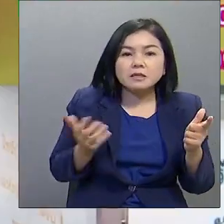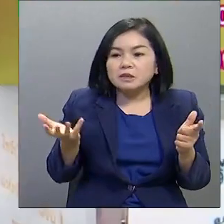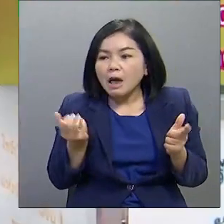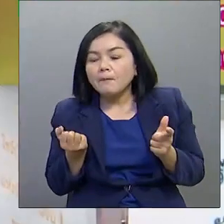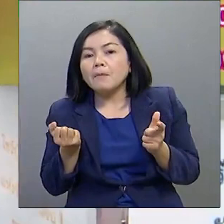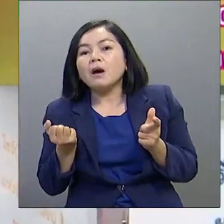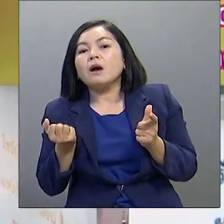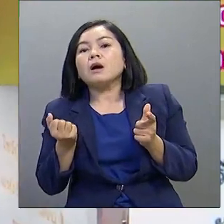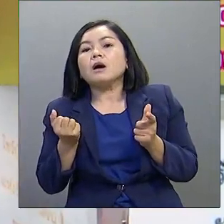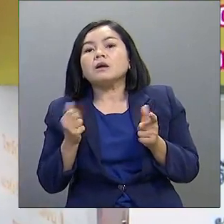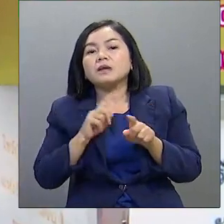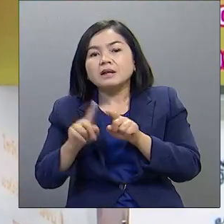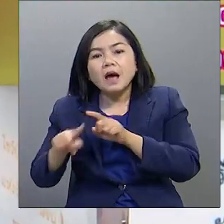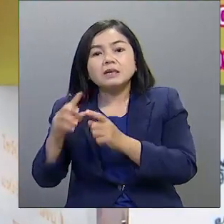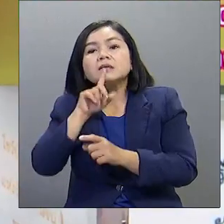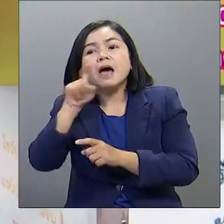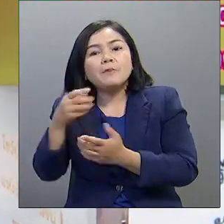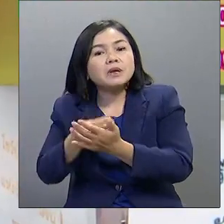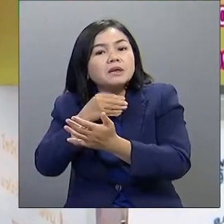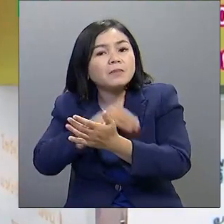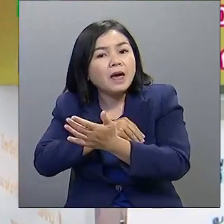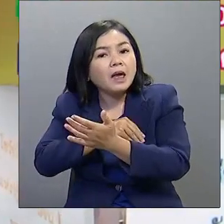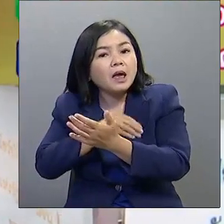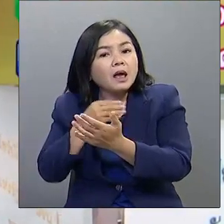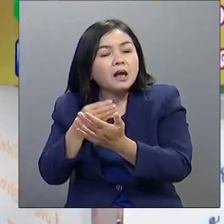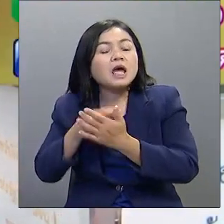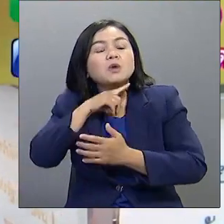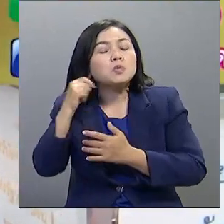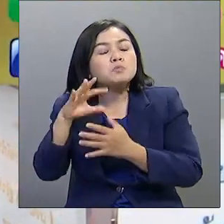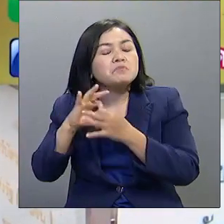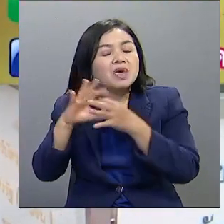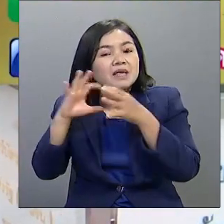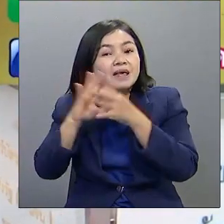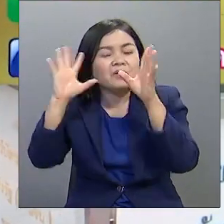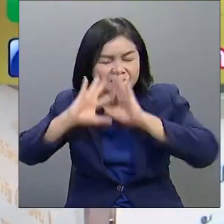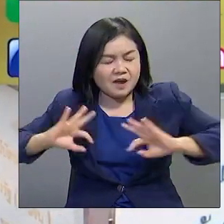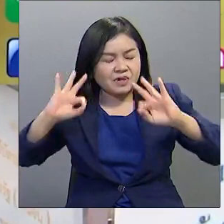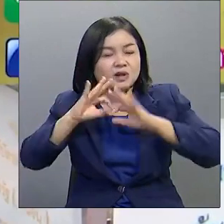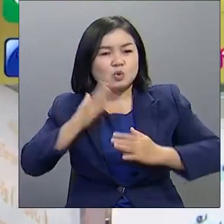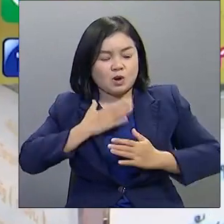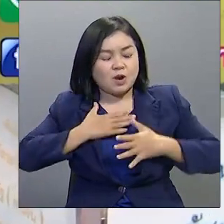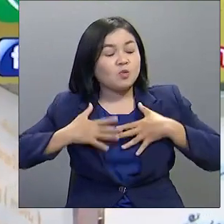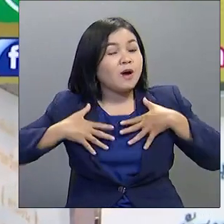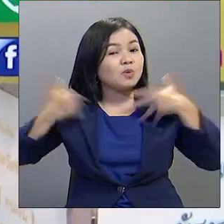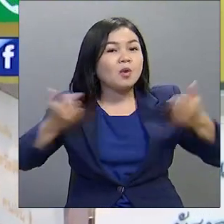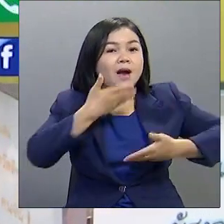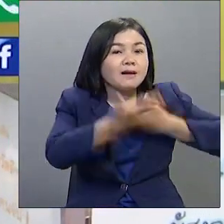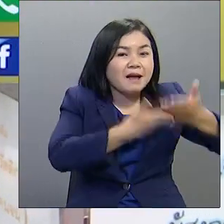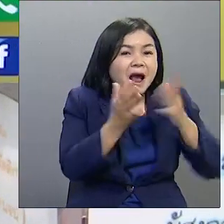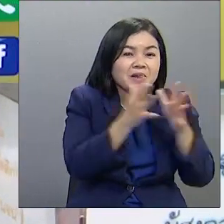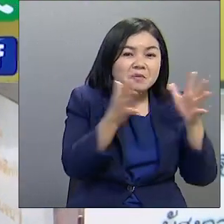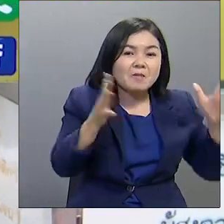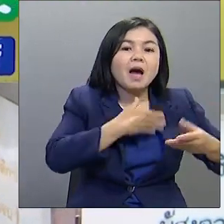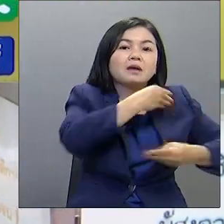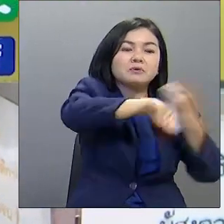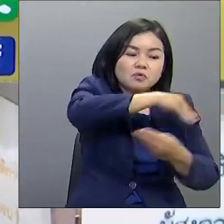า ได้กำไรหรือขาดทุนเราไม่ได้มาเอามาเป็นที่ตั้งแต่เราเอาความสุขของเราเป็นที่ตั้งนะพ ี่ น้อง ใช่ครับเราก็อาศัยขายเยอะเราก็จะอยู่ได ้ค่